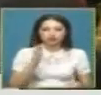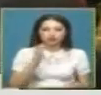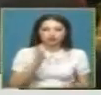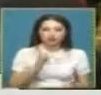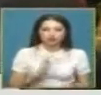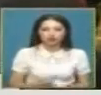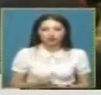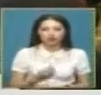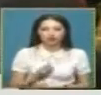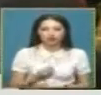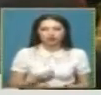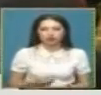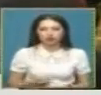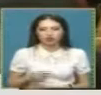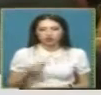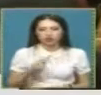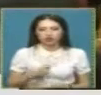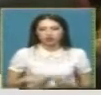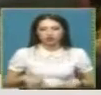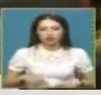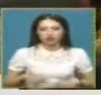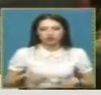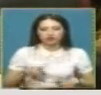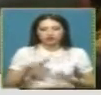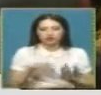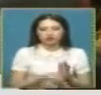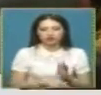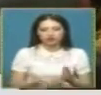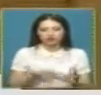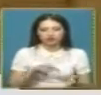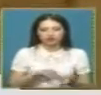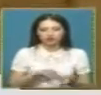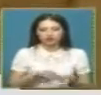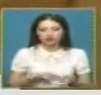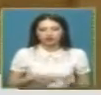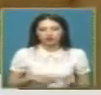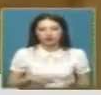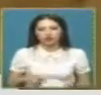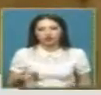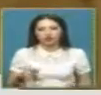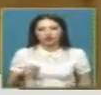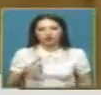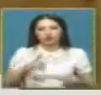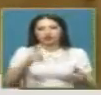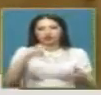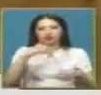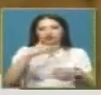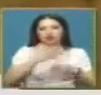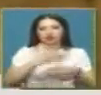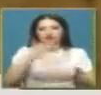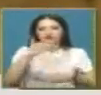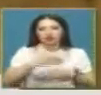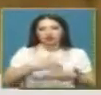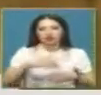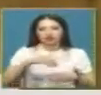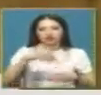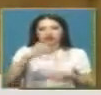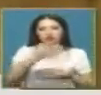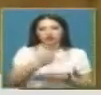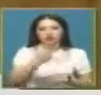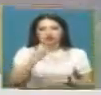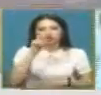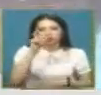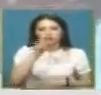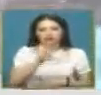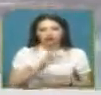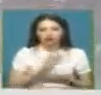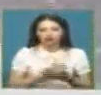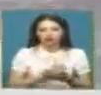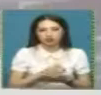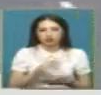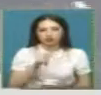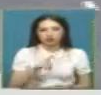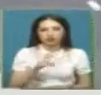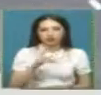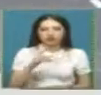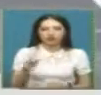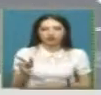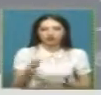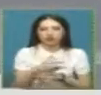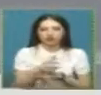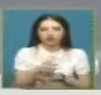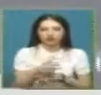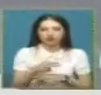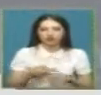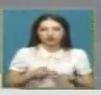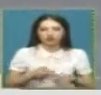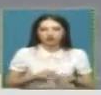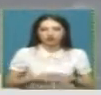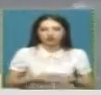Мәдени іс-шараның жақсы өтуіне атсалысатын сахнаның арғы жағында көпшілікке көрінбейтін бір адам бар. Ол режиссер. Тұтас